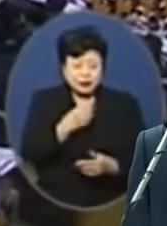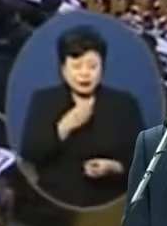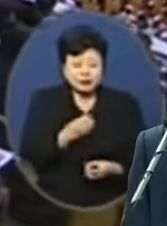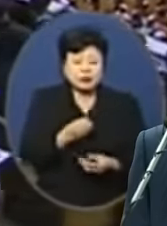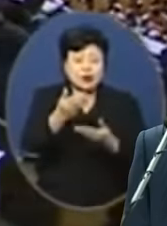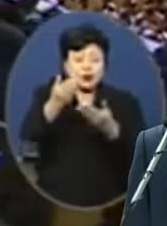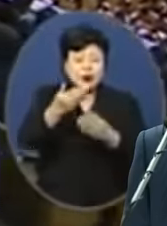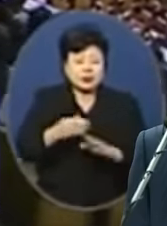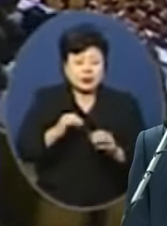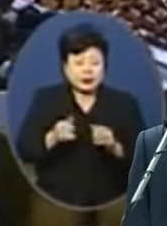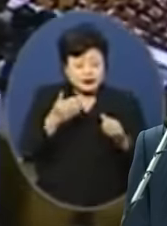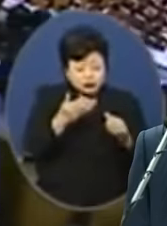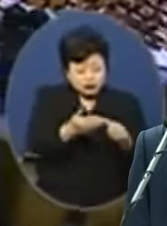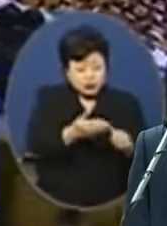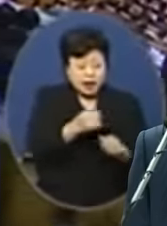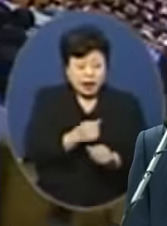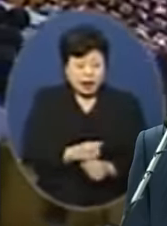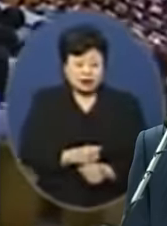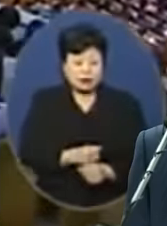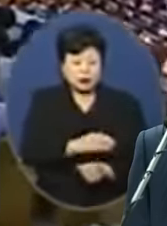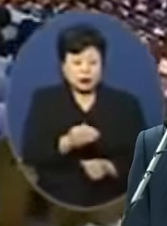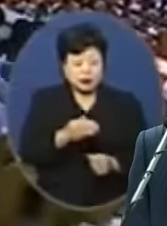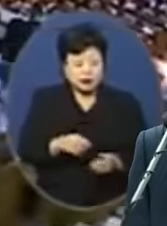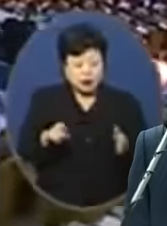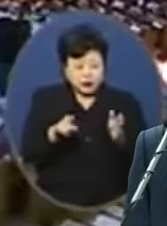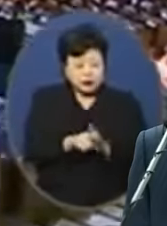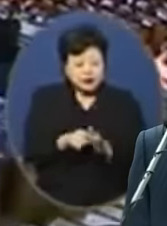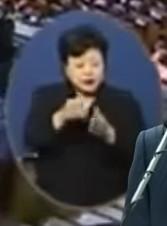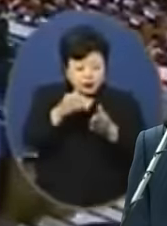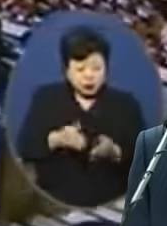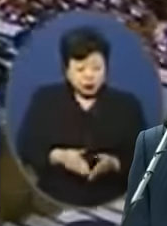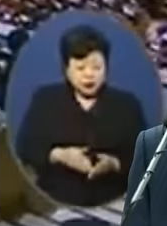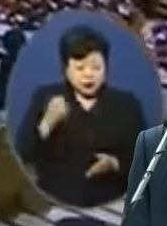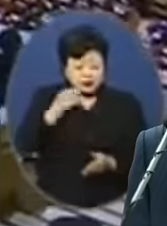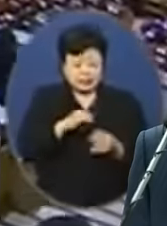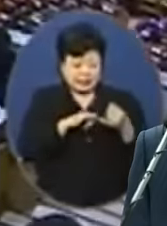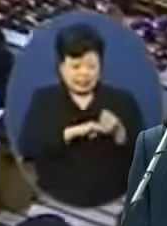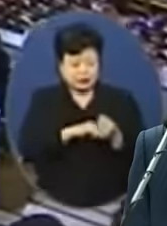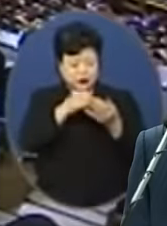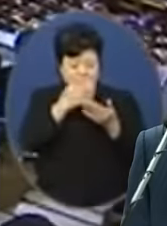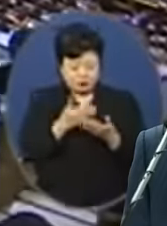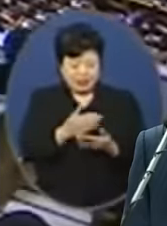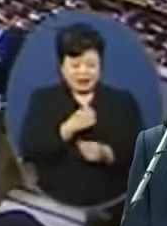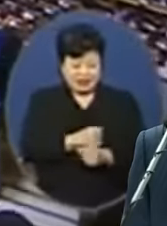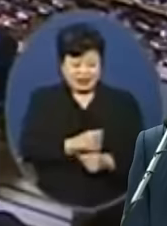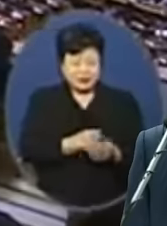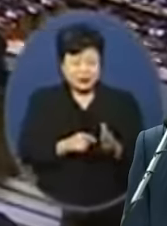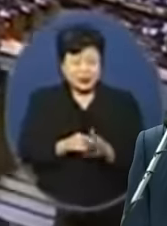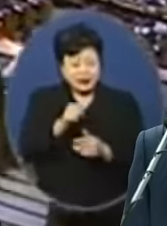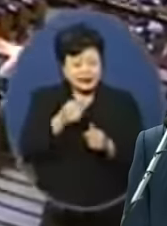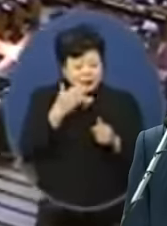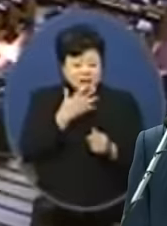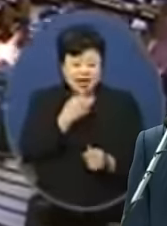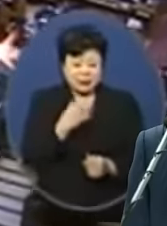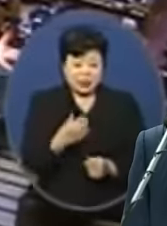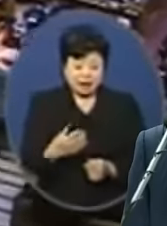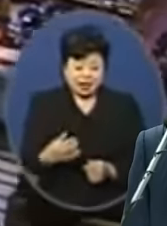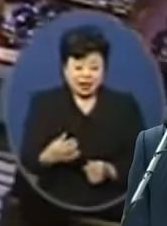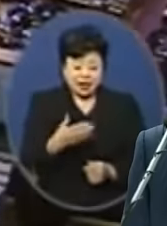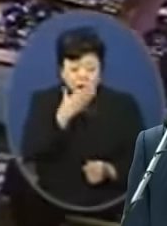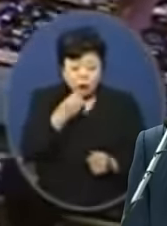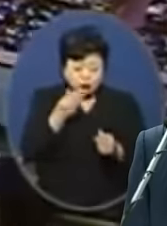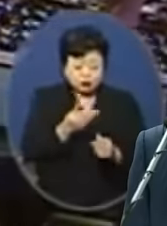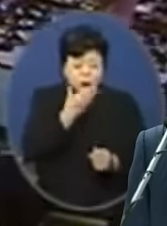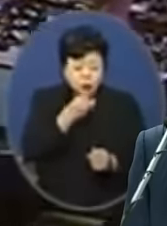복이 이방인에게 미치게 하고 또 우리로 하여금 믿음으로 말미암아 성령의 약속을 받게 하려 합니다. 하나님께서는 아브라함에게